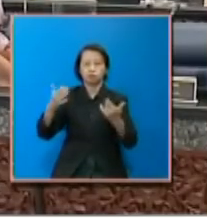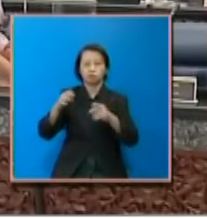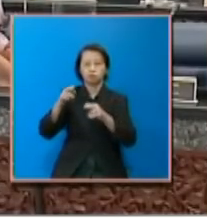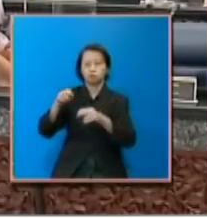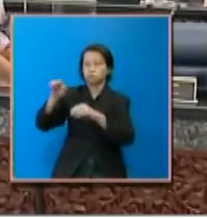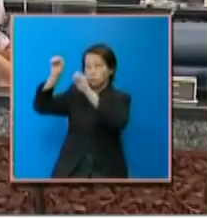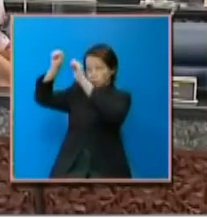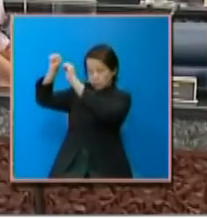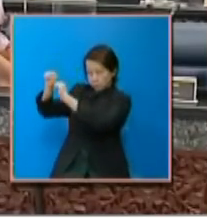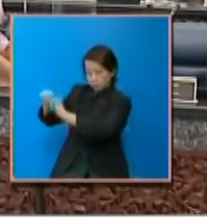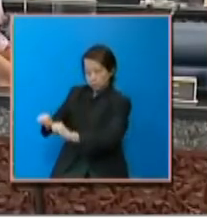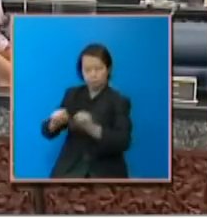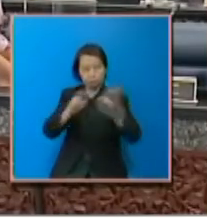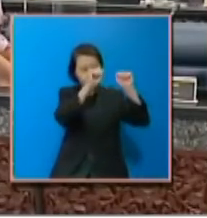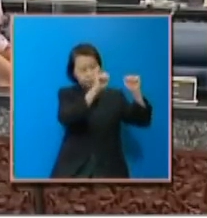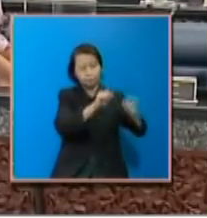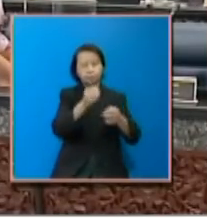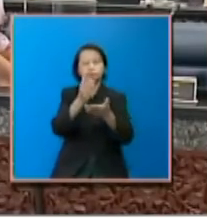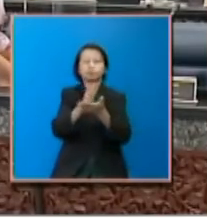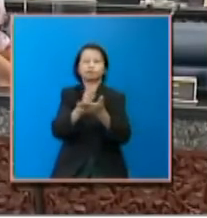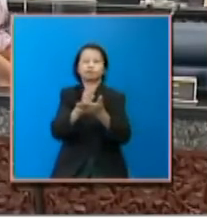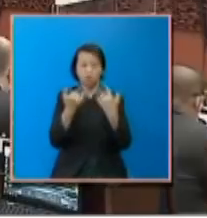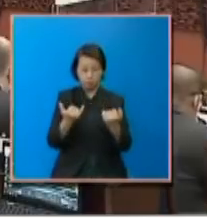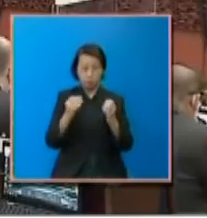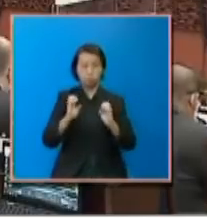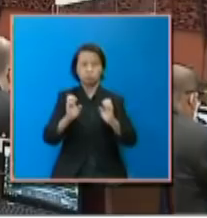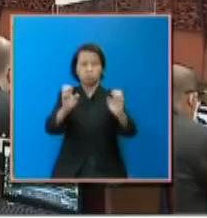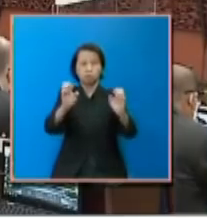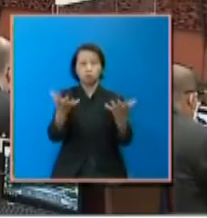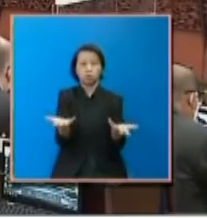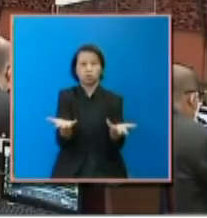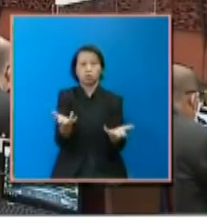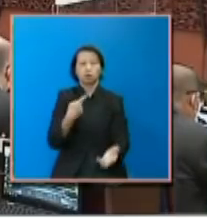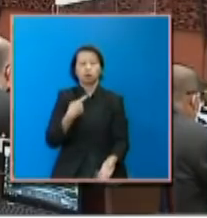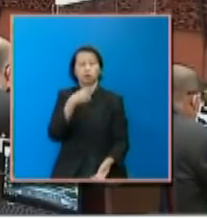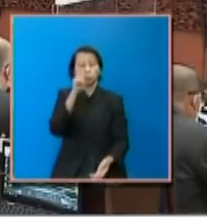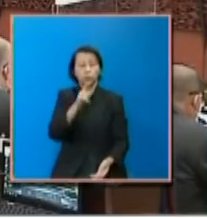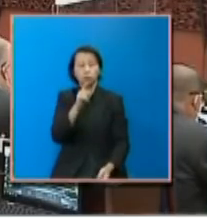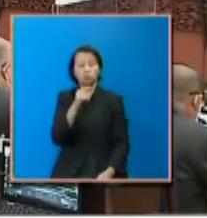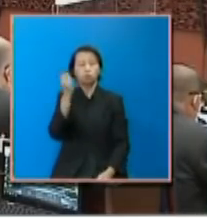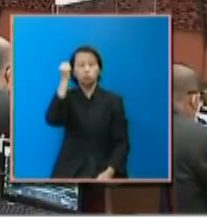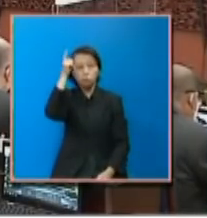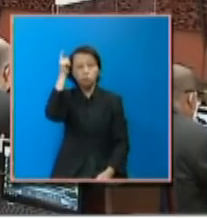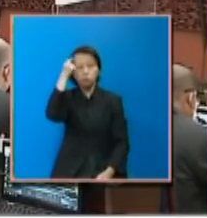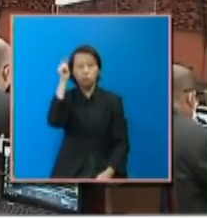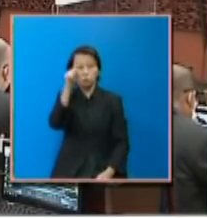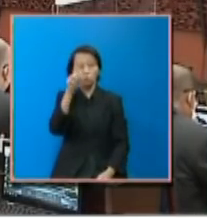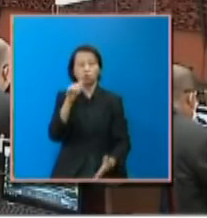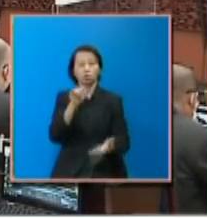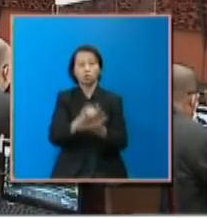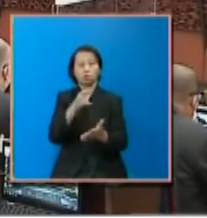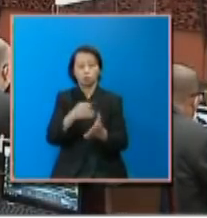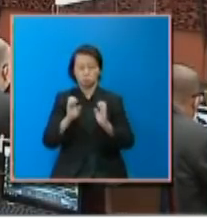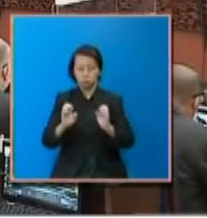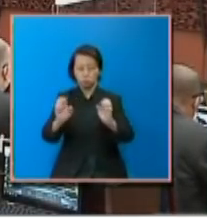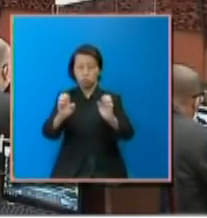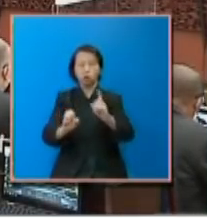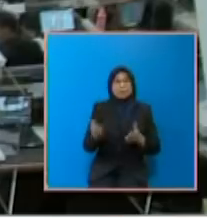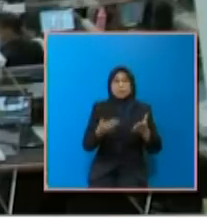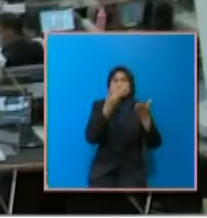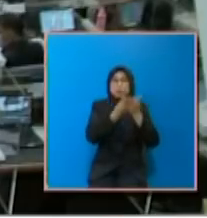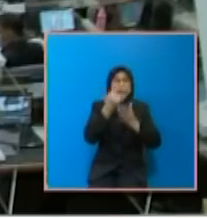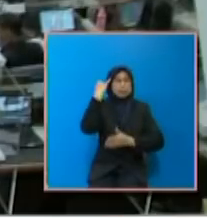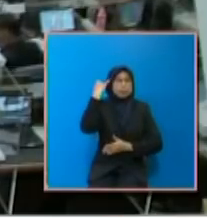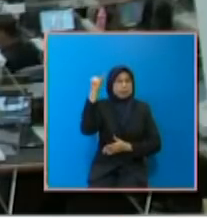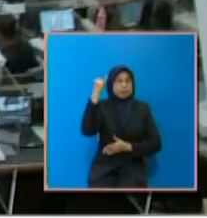呢，当朝的首相以及政府必须得到国会的支持才能够继续的当权下去，而他是